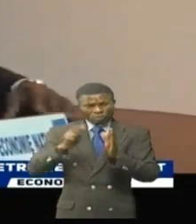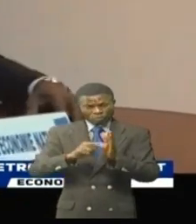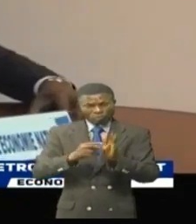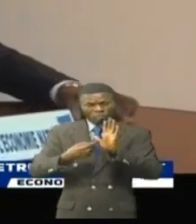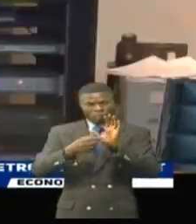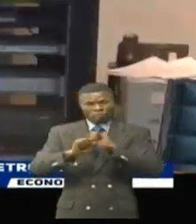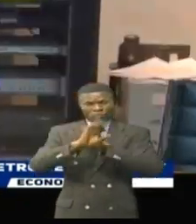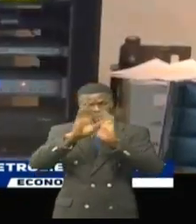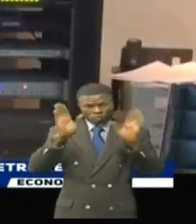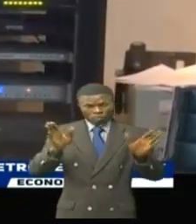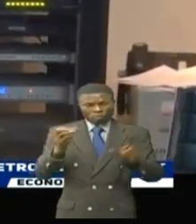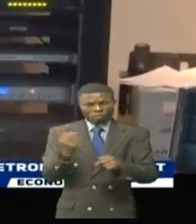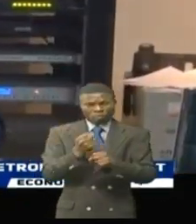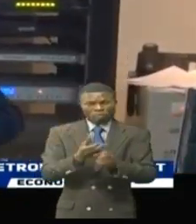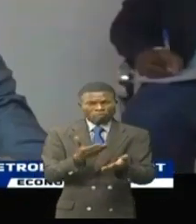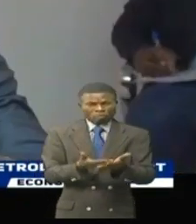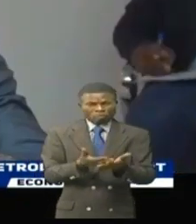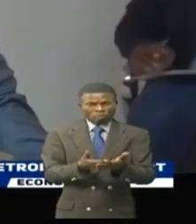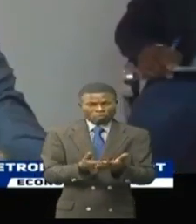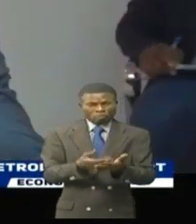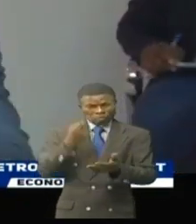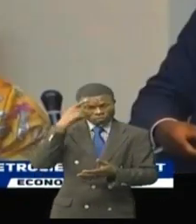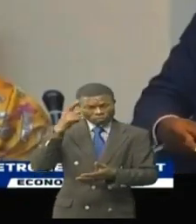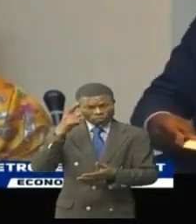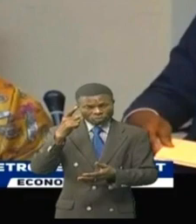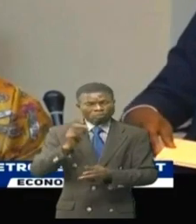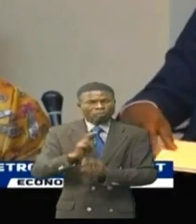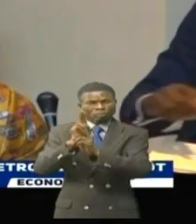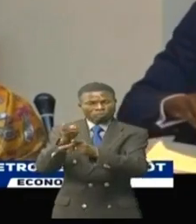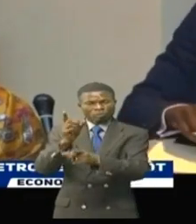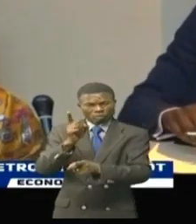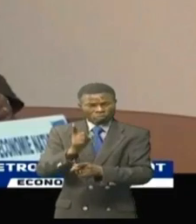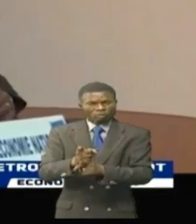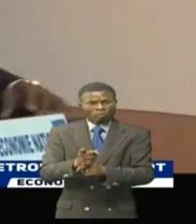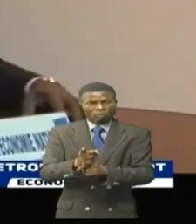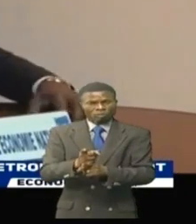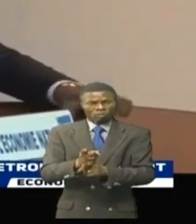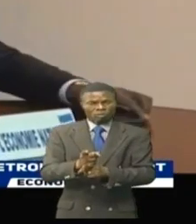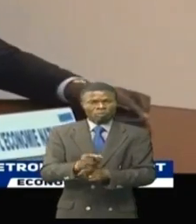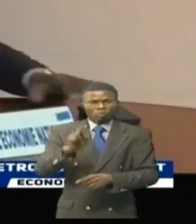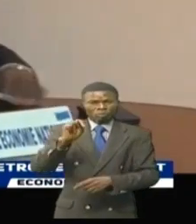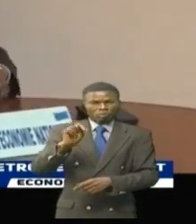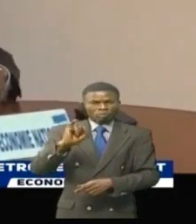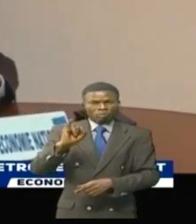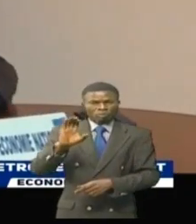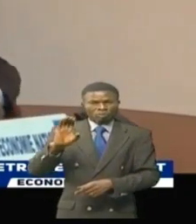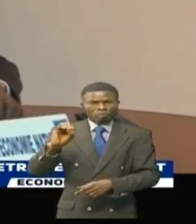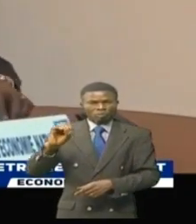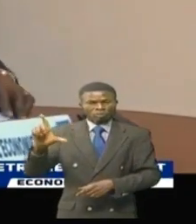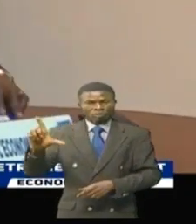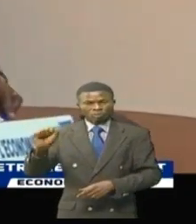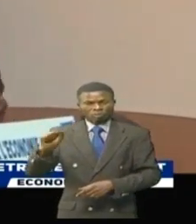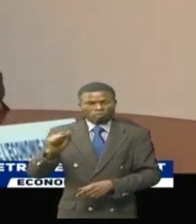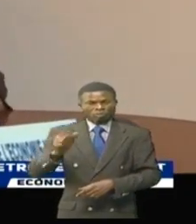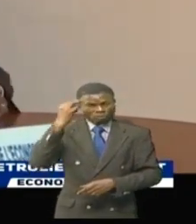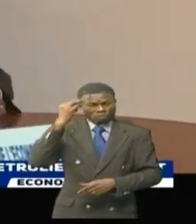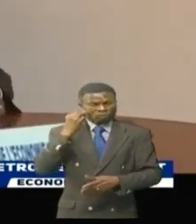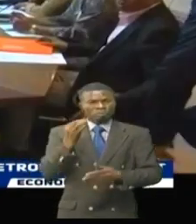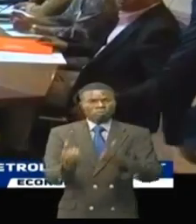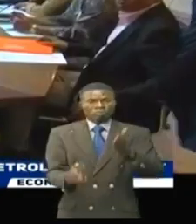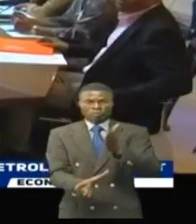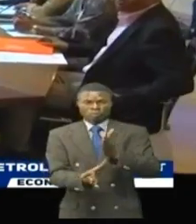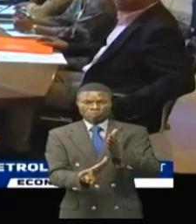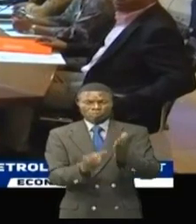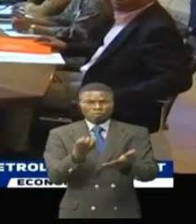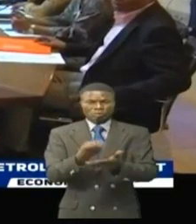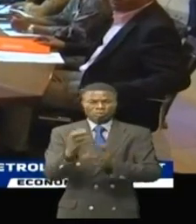transparence dans ce secteur? Pour obtenir des réponses à cette question, Nicolas Kazadi, ministre intérimaire de l'économie nationale,